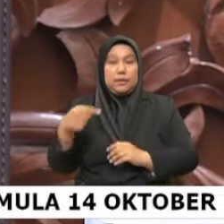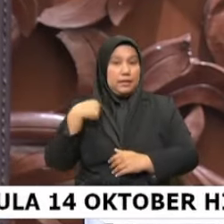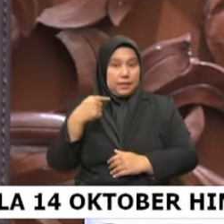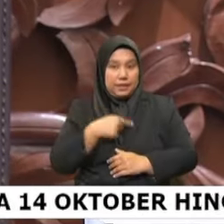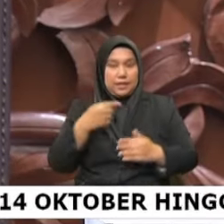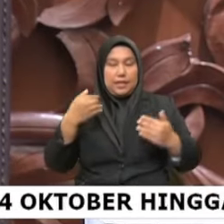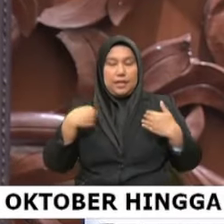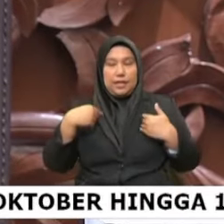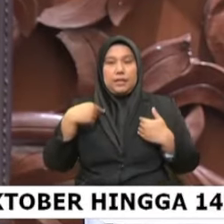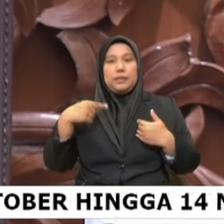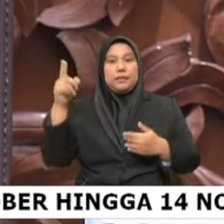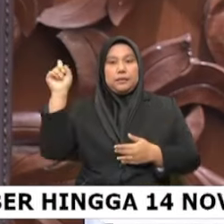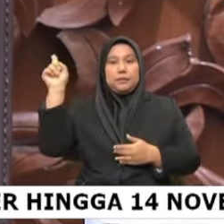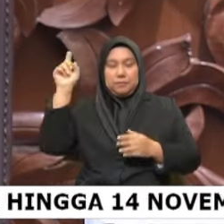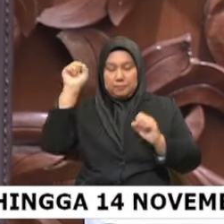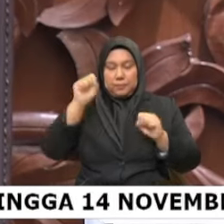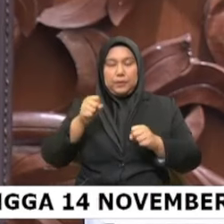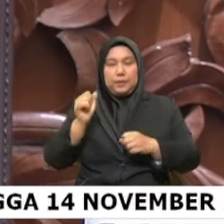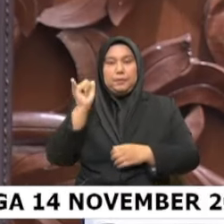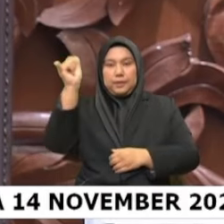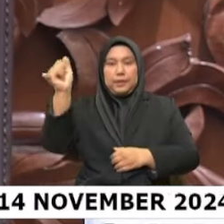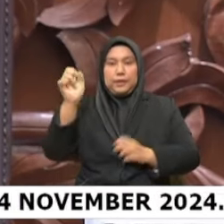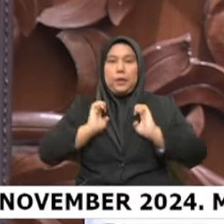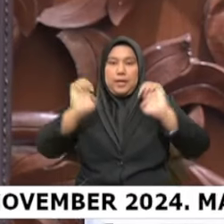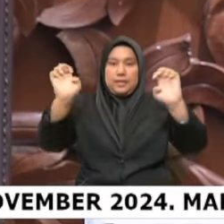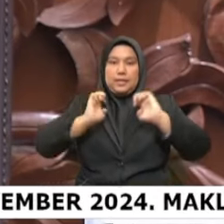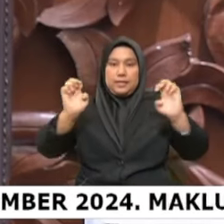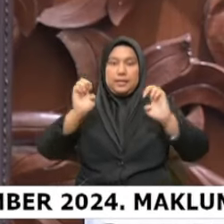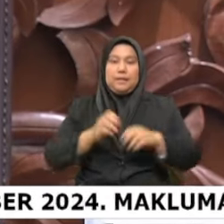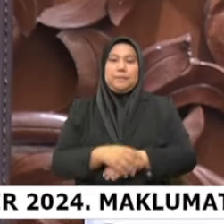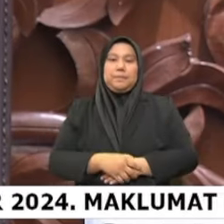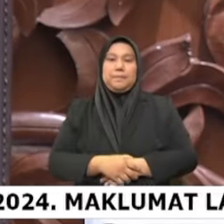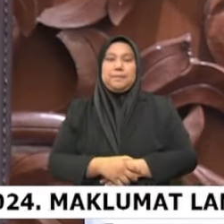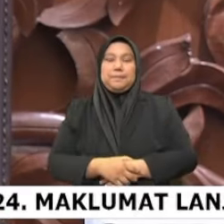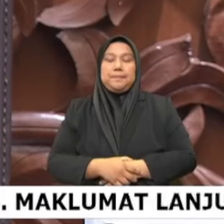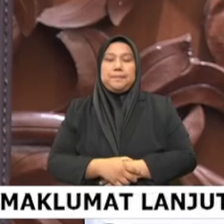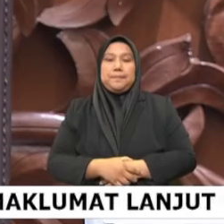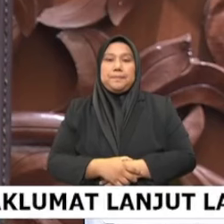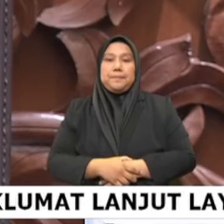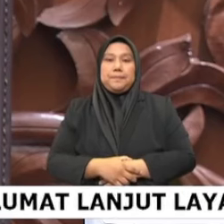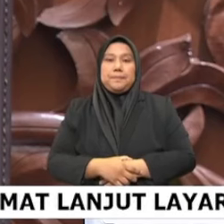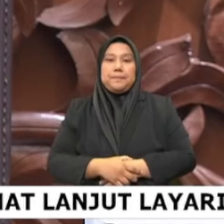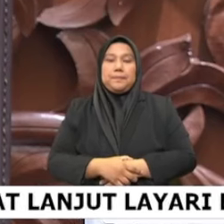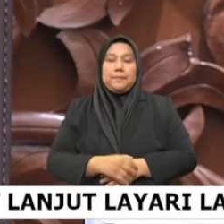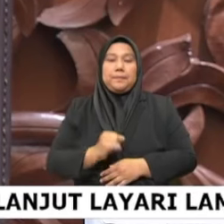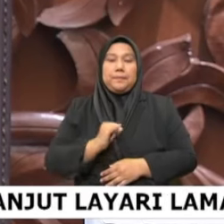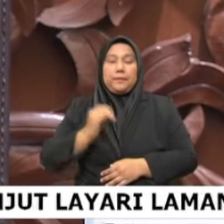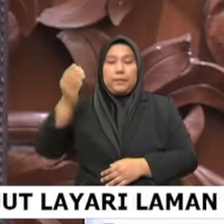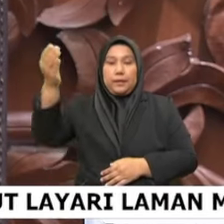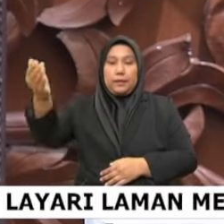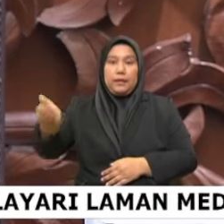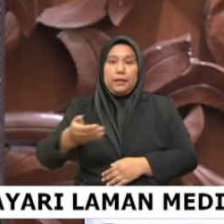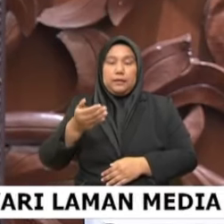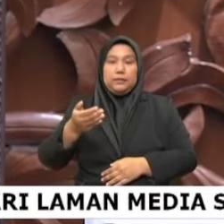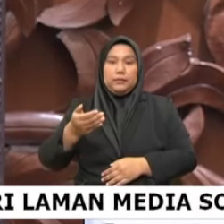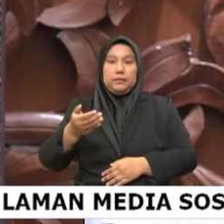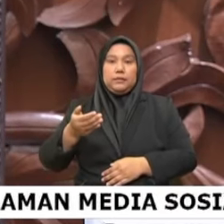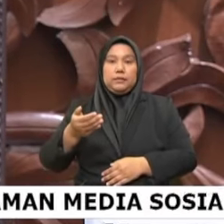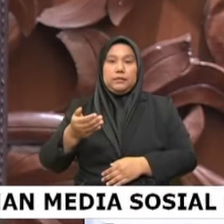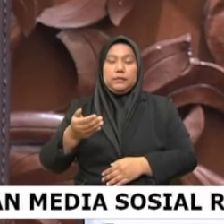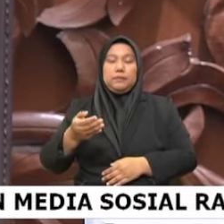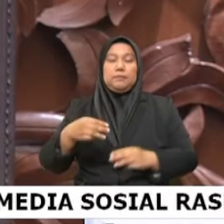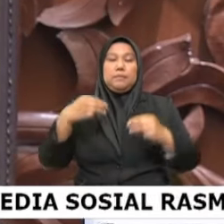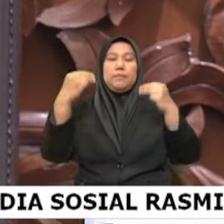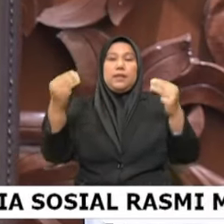tu. Silalah melawat gym anda sekalian. Sehubungan itu, saya menjemput ahli yang berhormat ke